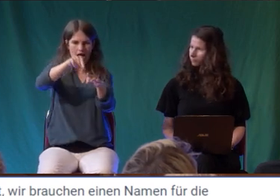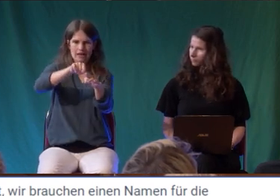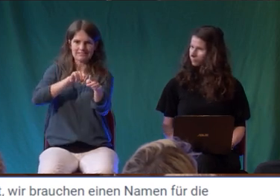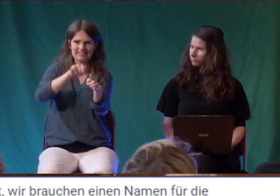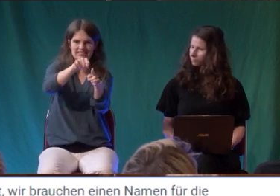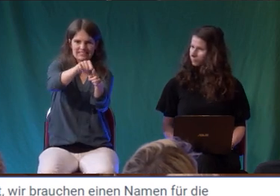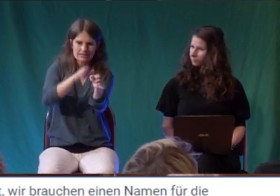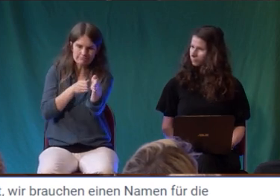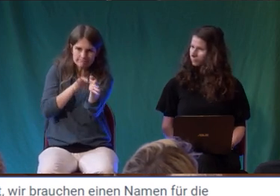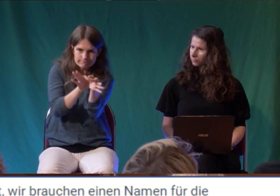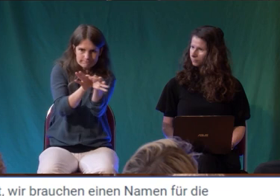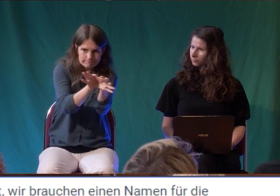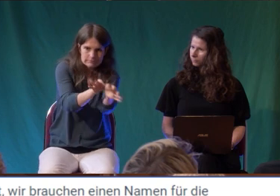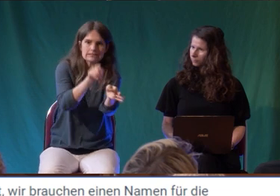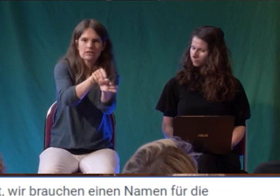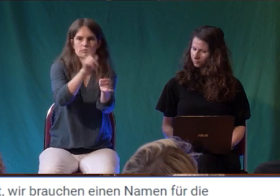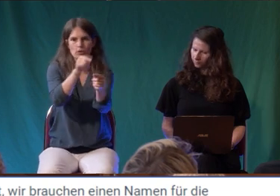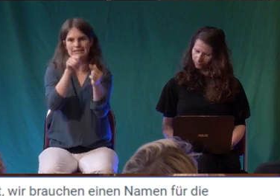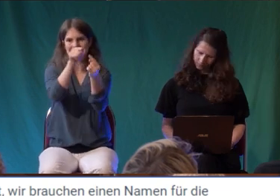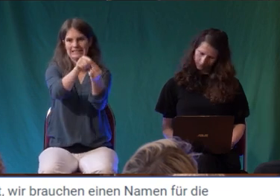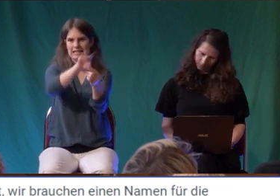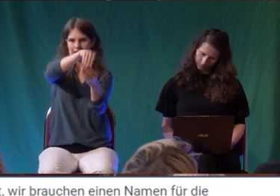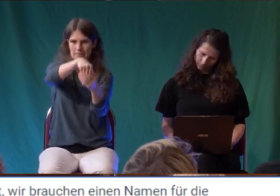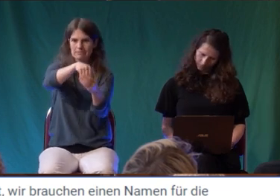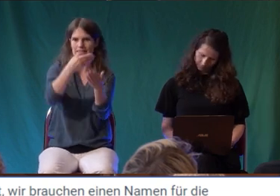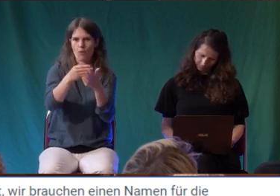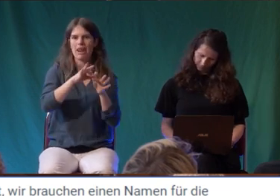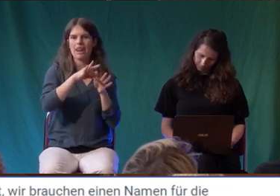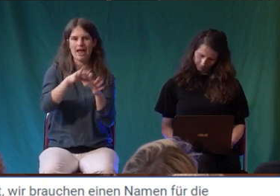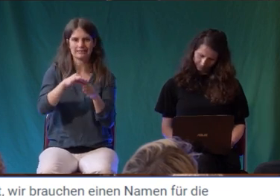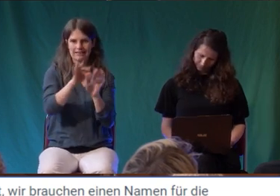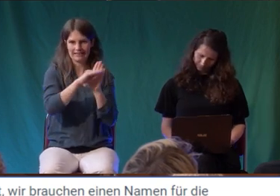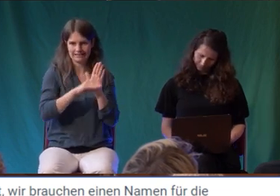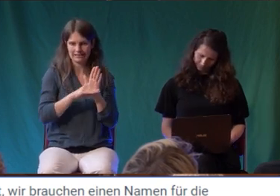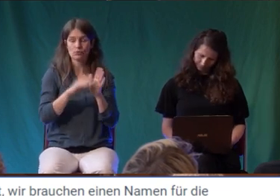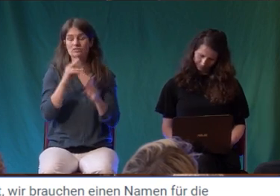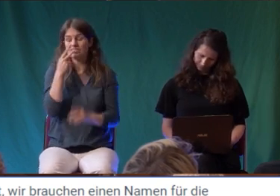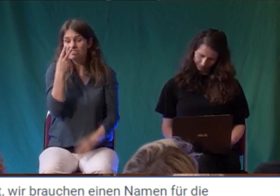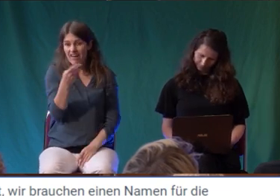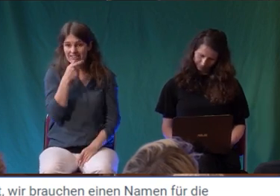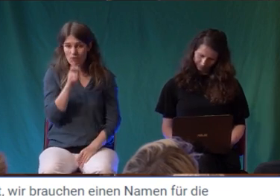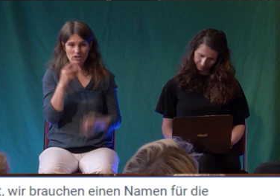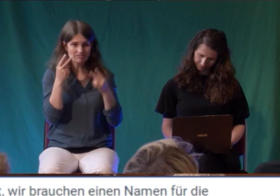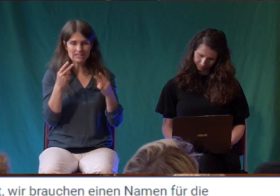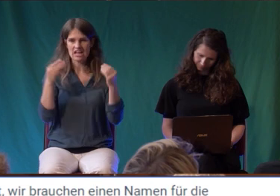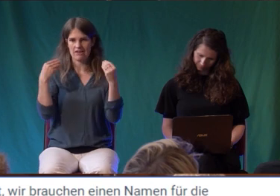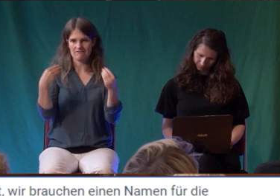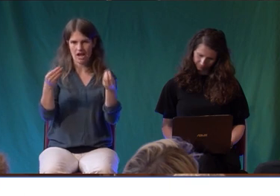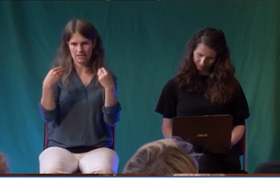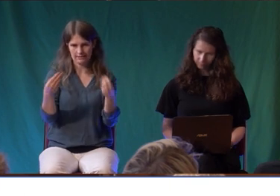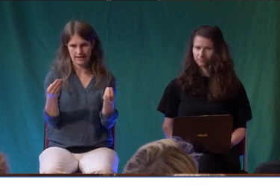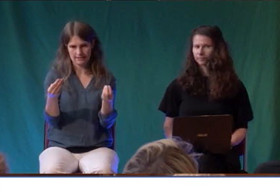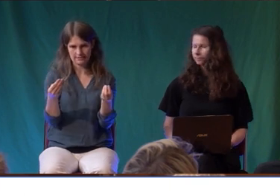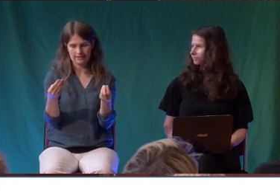soll ich tun das war das eine was wichtig in dem Namen ist und das zweite was wichtig in dem Namen ist dass es um Qualität geht also